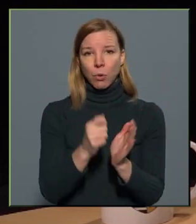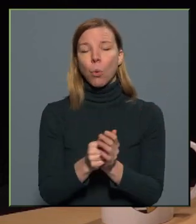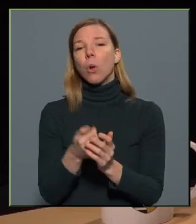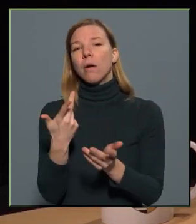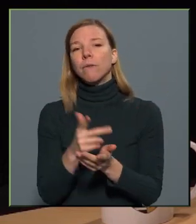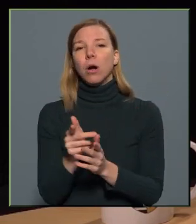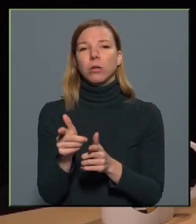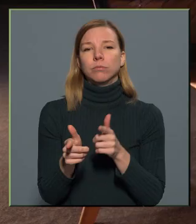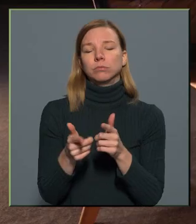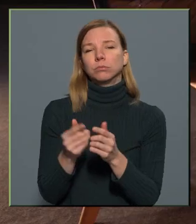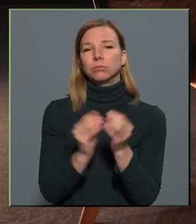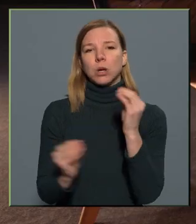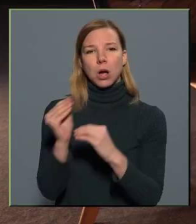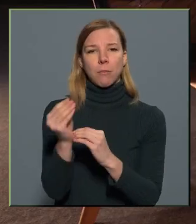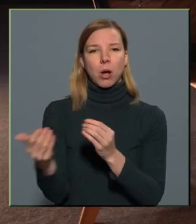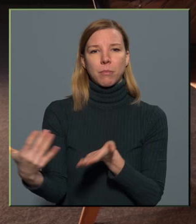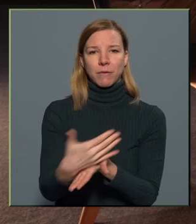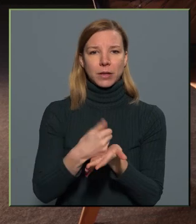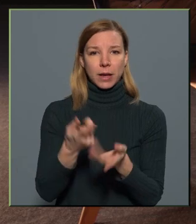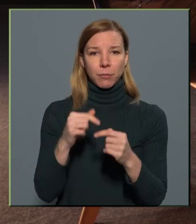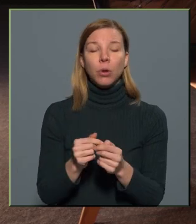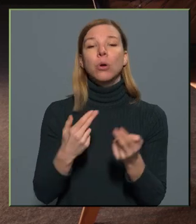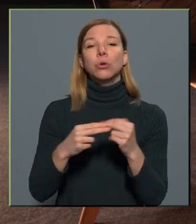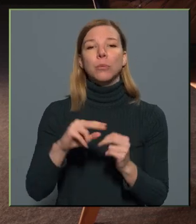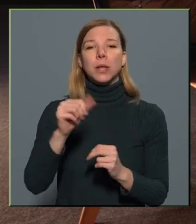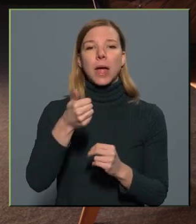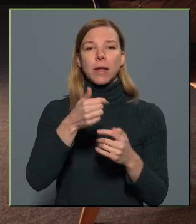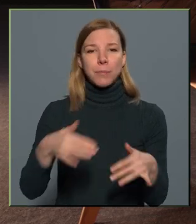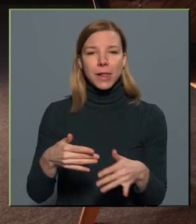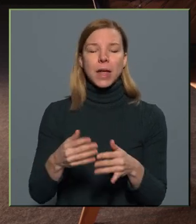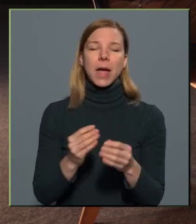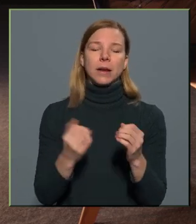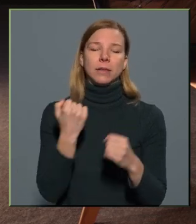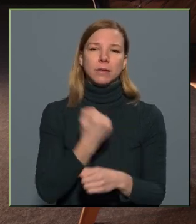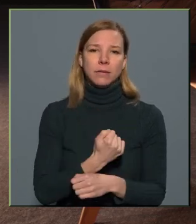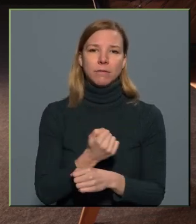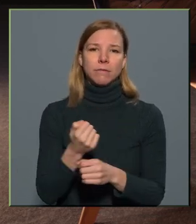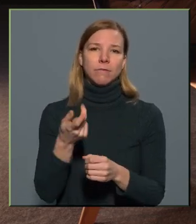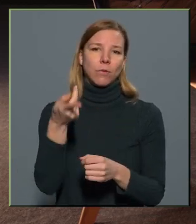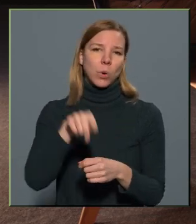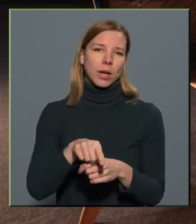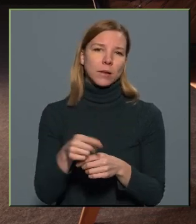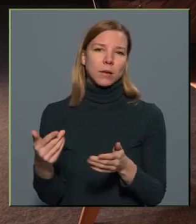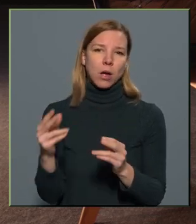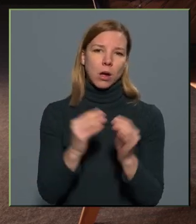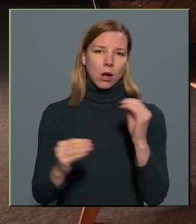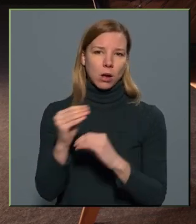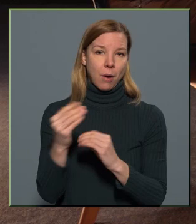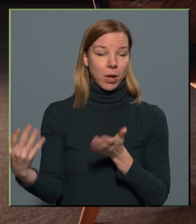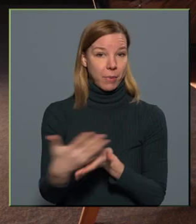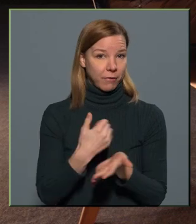hiszen több mint 1 milliárd forint kamatbevételt realizáltunk, tehát ezek